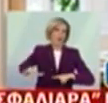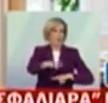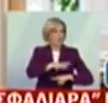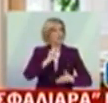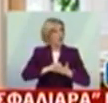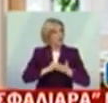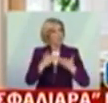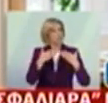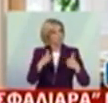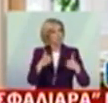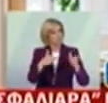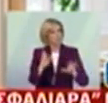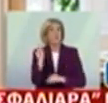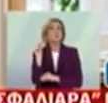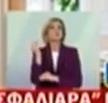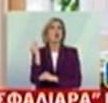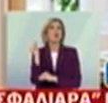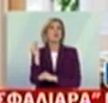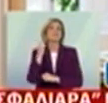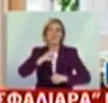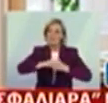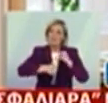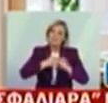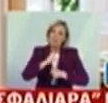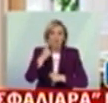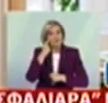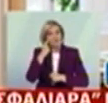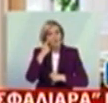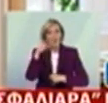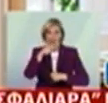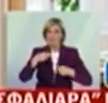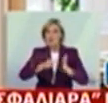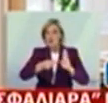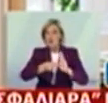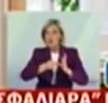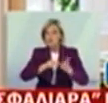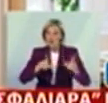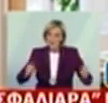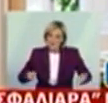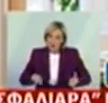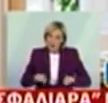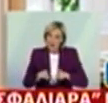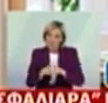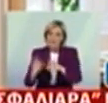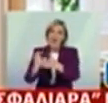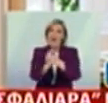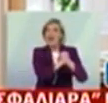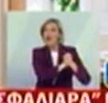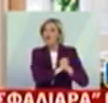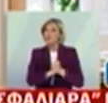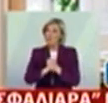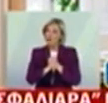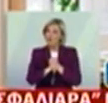τοποθέτηση του Πρωθυπουργού ήδη στη δημόσια τηλεόραση. Από εκεί θα αρχίσει να εξηγεί το πώς και το τι